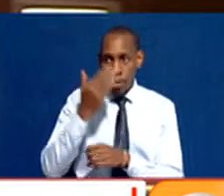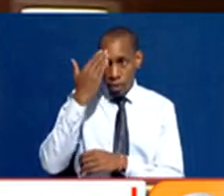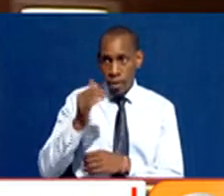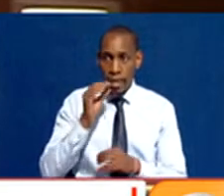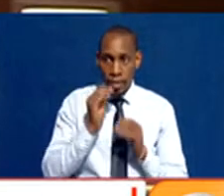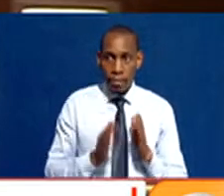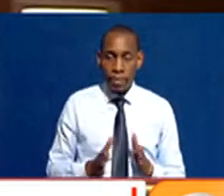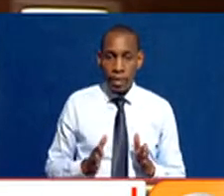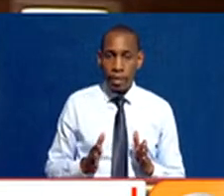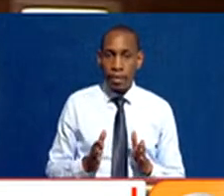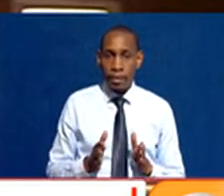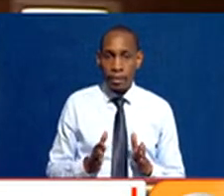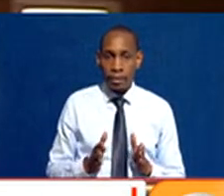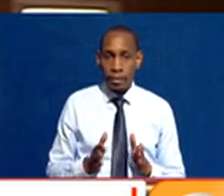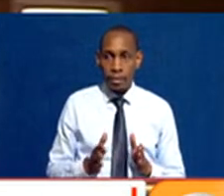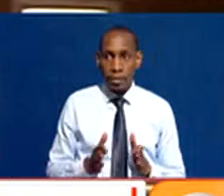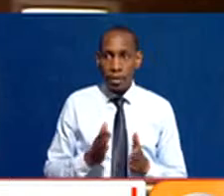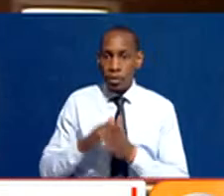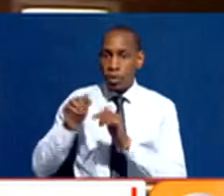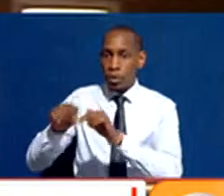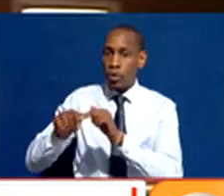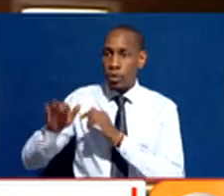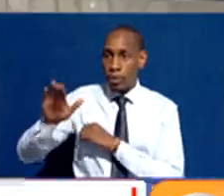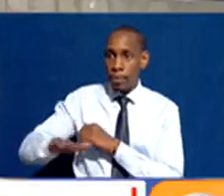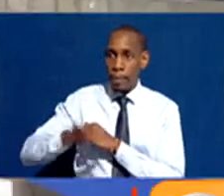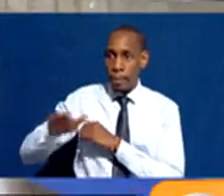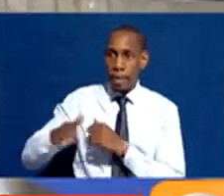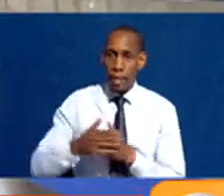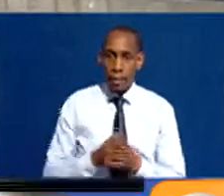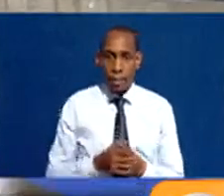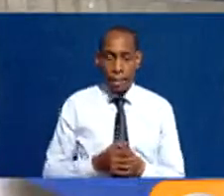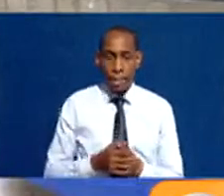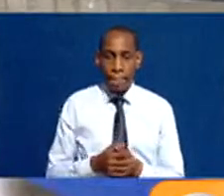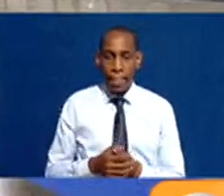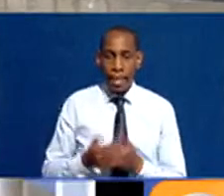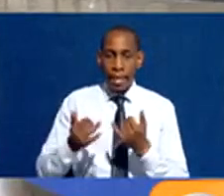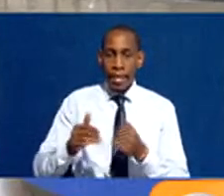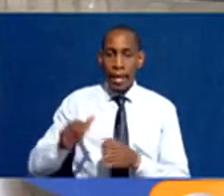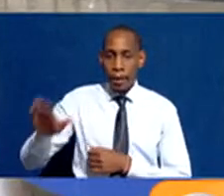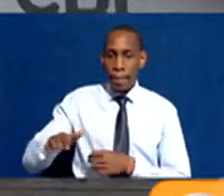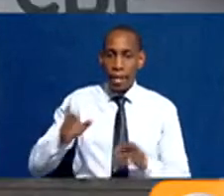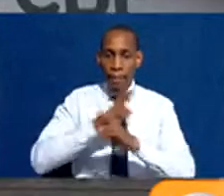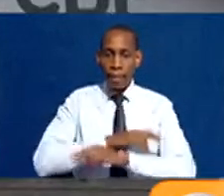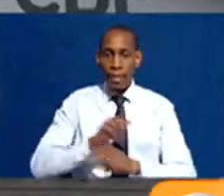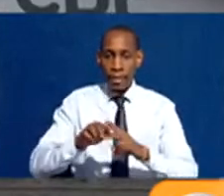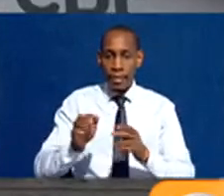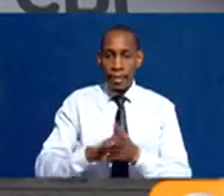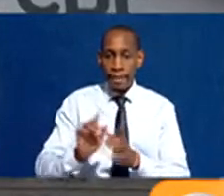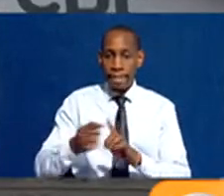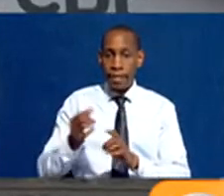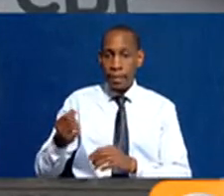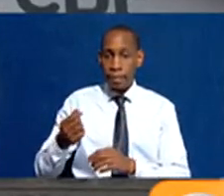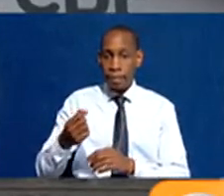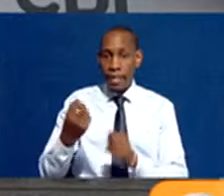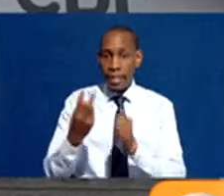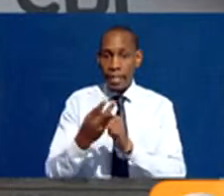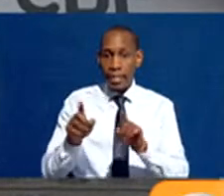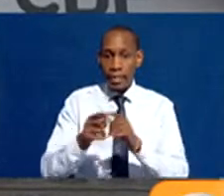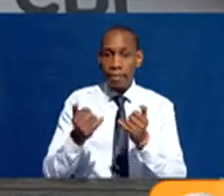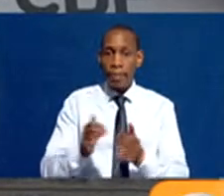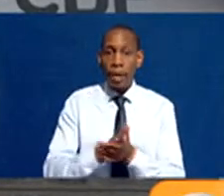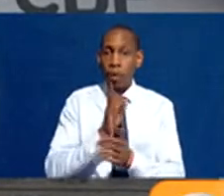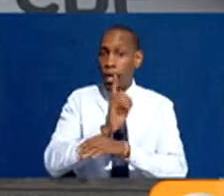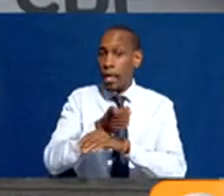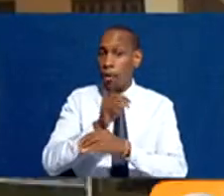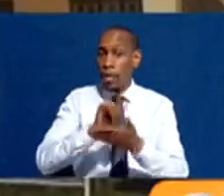Speaker, this is ridiculing Parliament also in one way. Bunge wataelekea mapumzikoni kuanzia Disemba mosi, na sasa